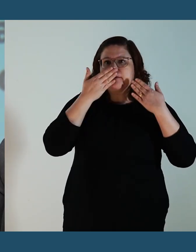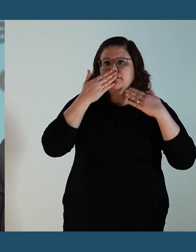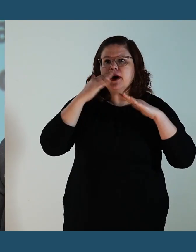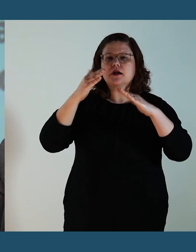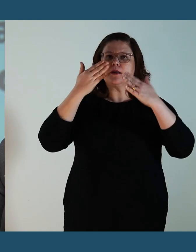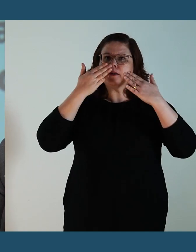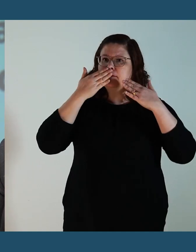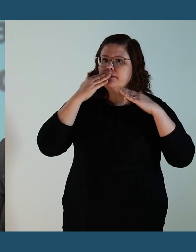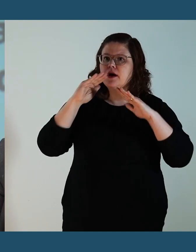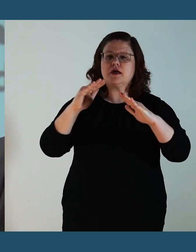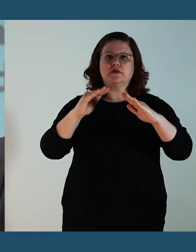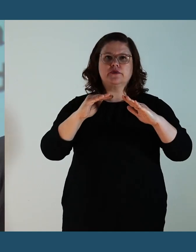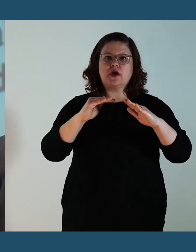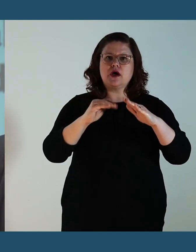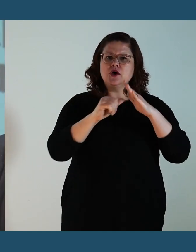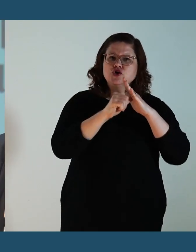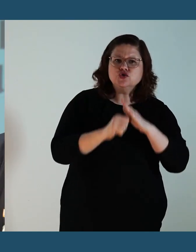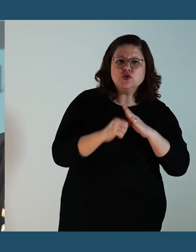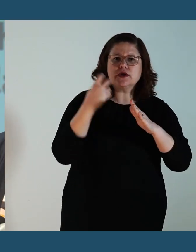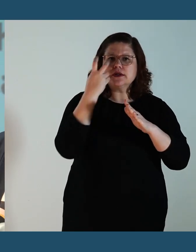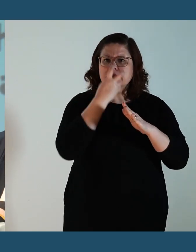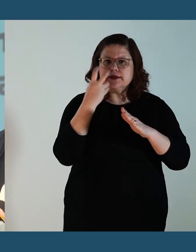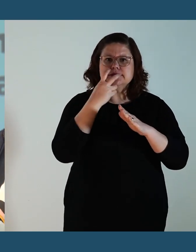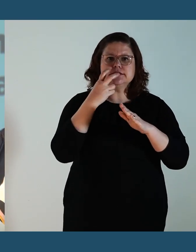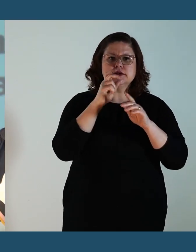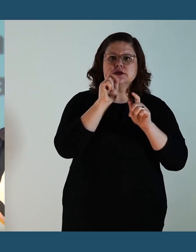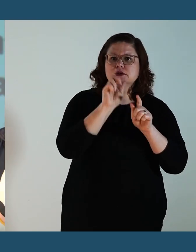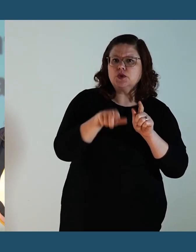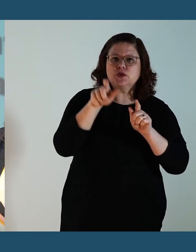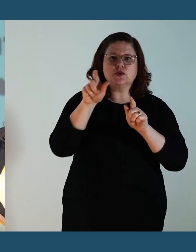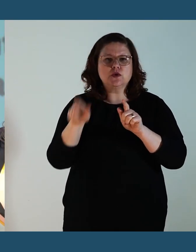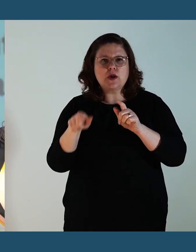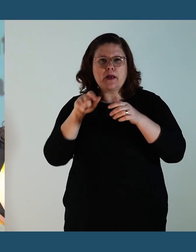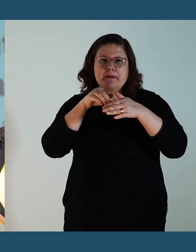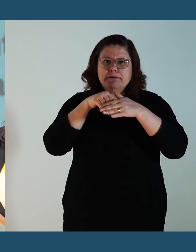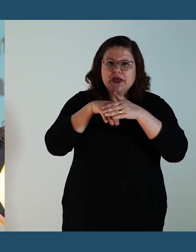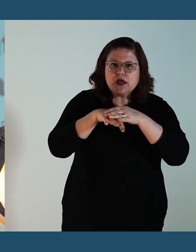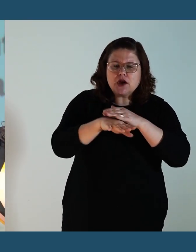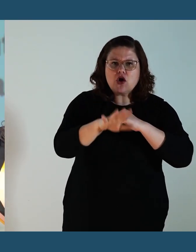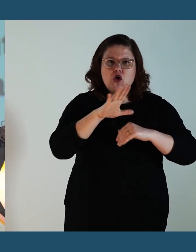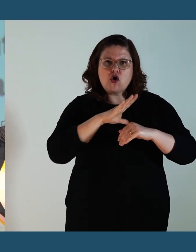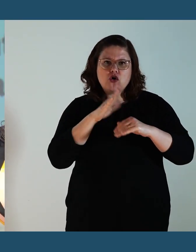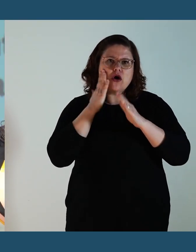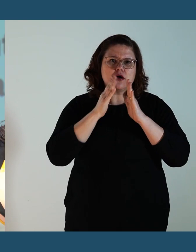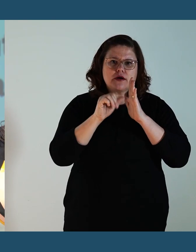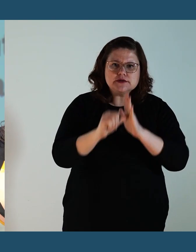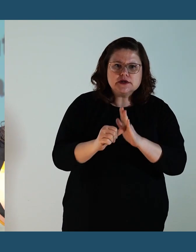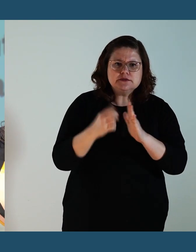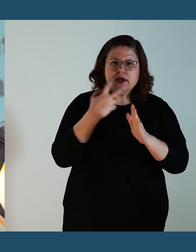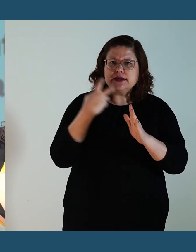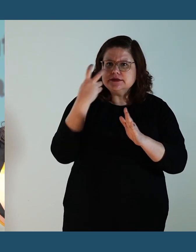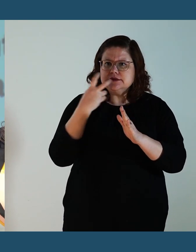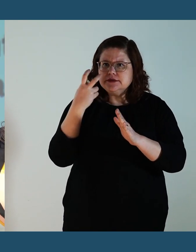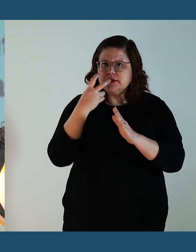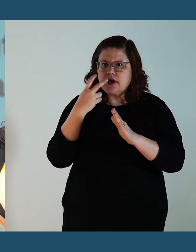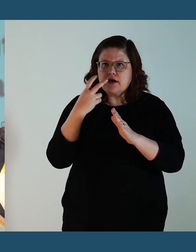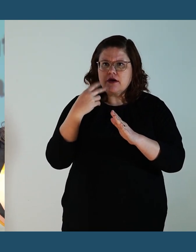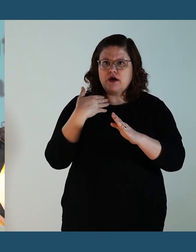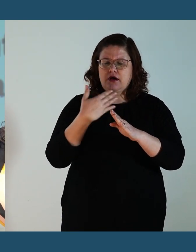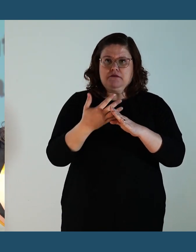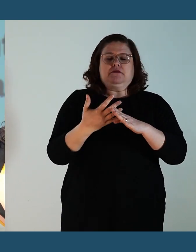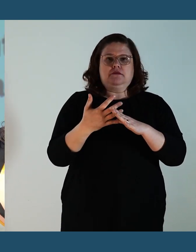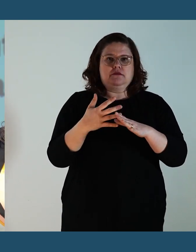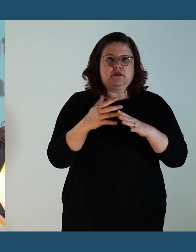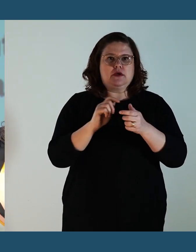kaikki tunnistaa nämä syrjinnän tilanteet ja tällainen piilorakenteissa oleva rasismi tai tällainen, mutta jotenkin meillä oli aika